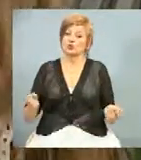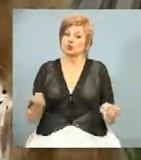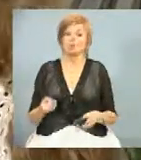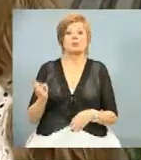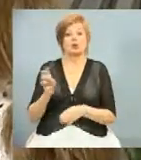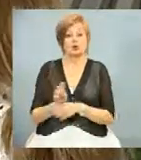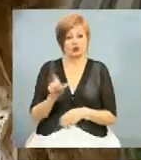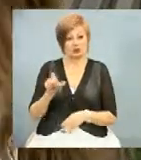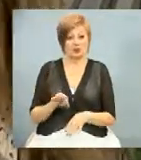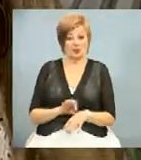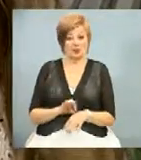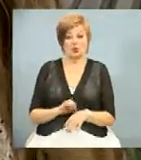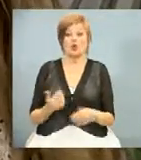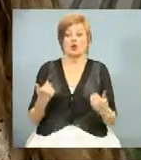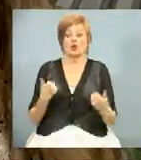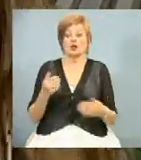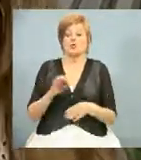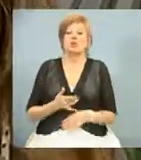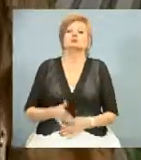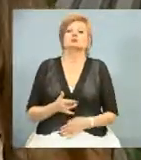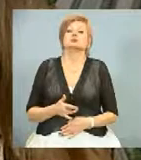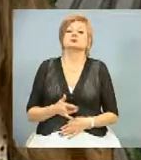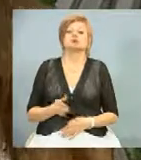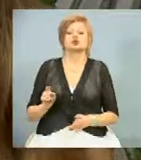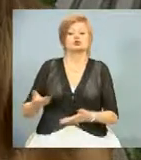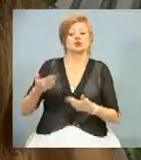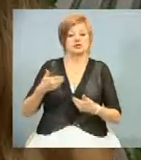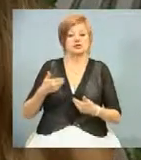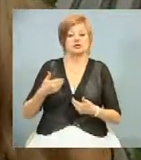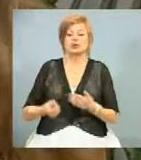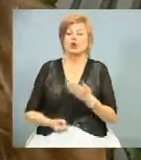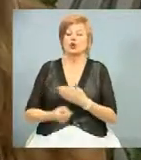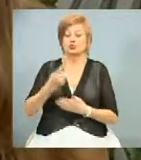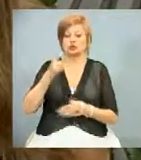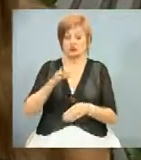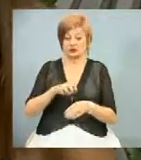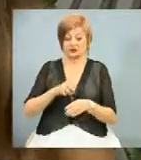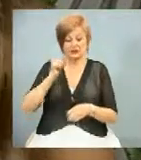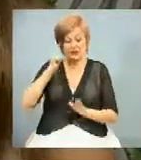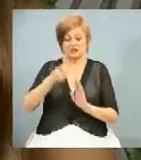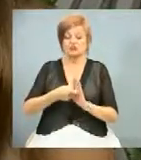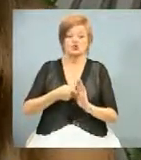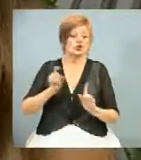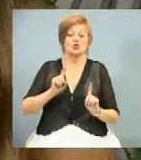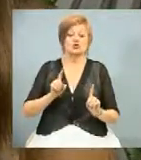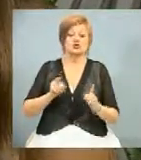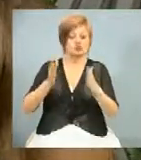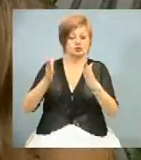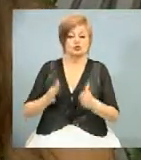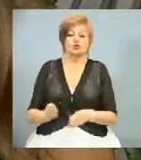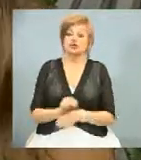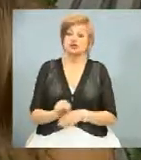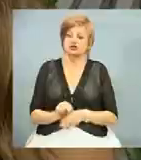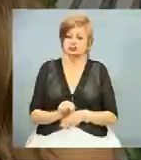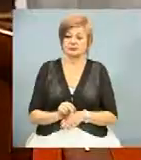людина до неї, ось лікар, у мене болить шлунок. Що ви мені порадите? Як лікарю? Як лікар дізнається, що людину, як її